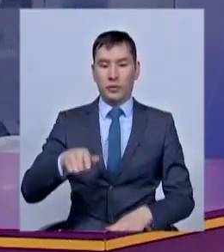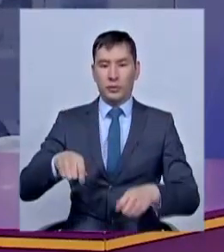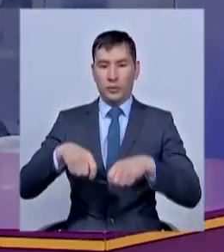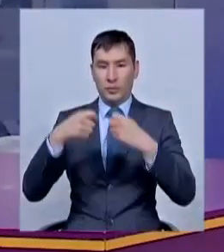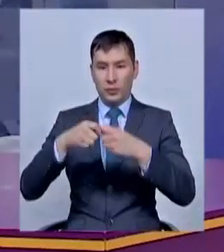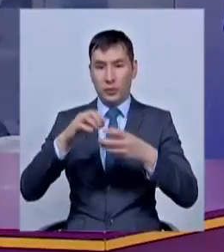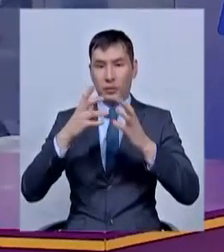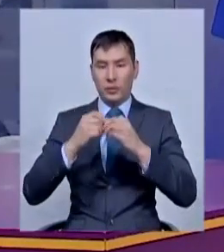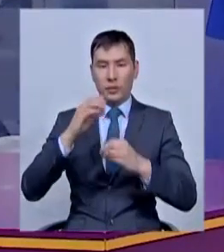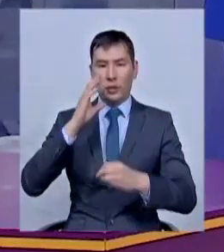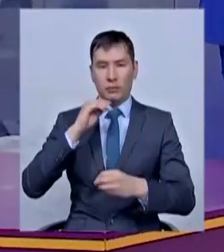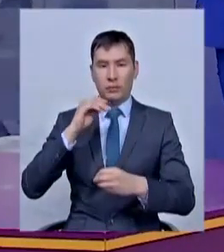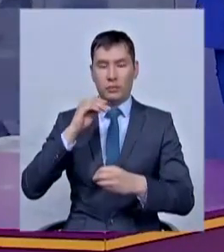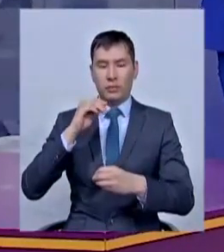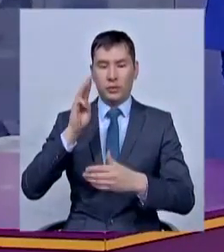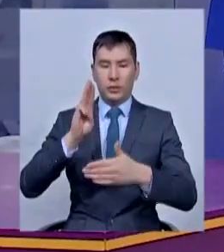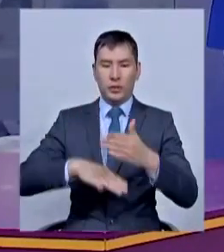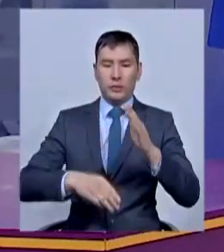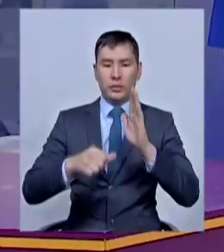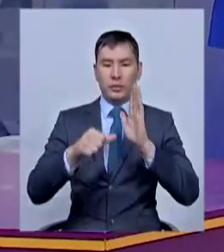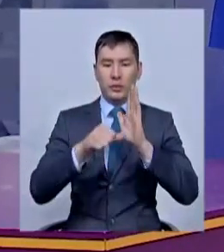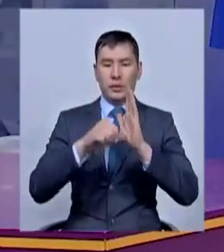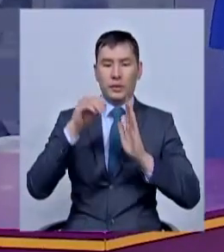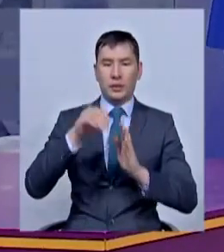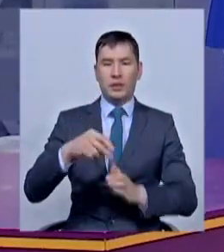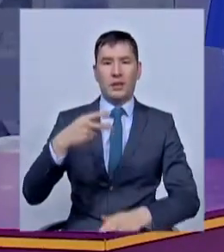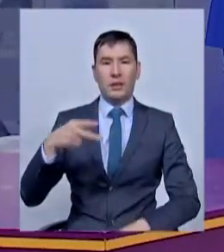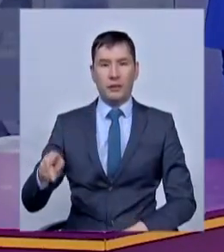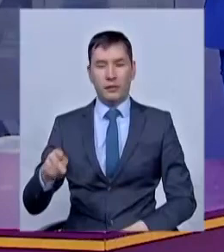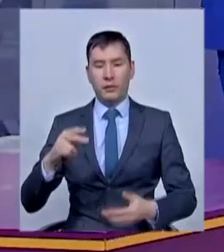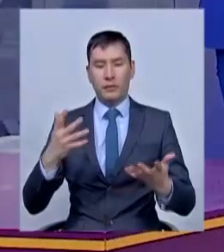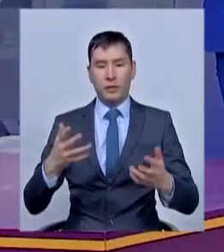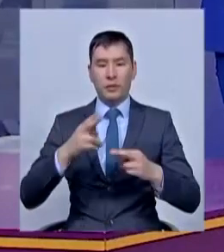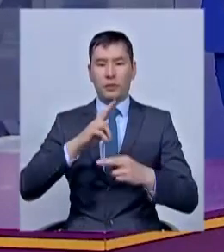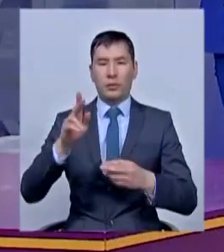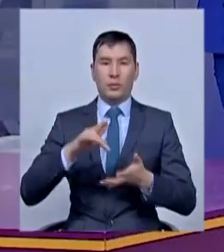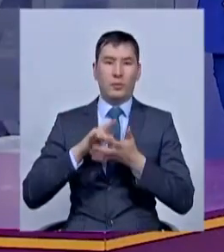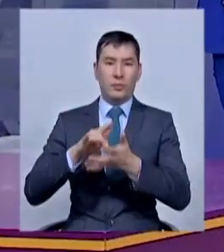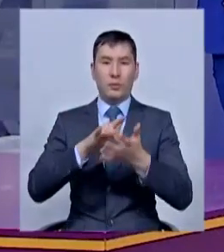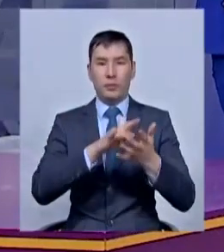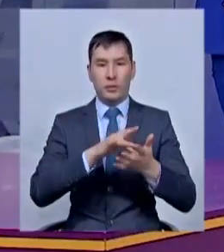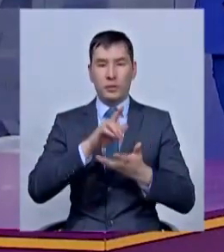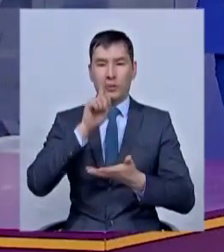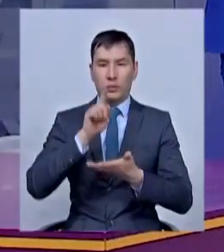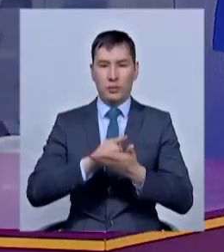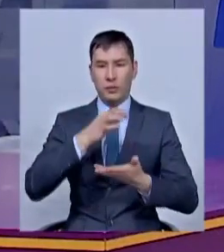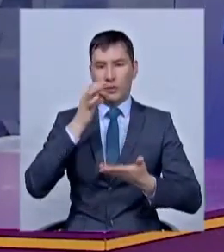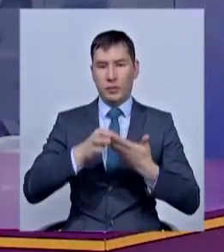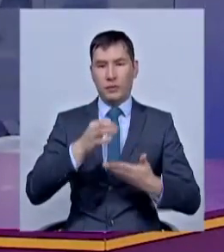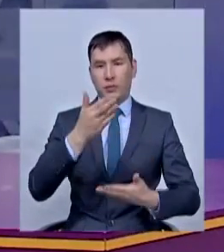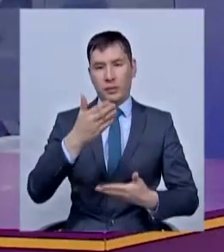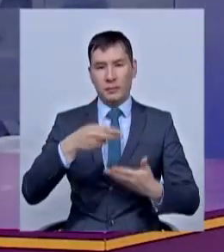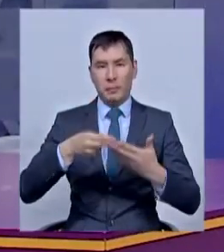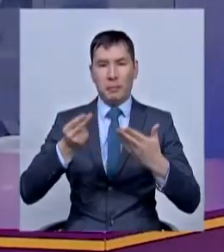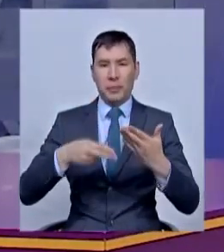болмаса 6000 евро төлеуге міндеттеледі. Сондықтан саяхаттаушы жауапкершілікті өз мойнына алып коронавирусқа тест тапсыру керек